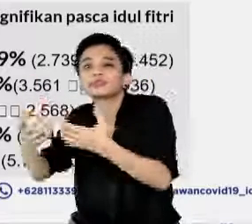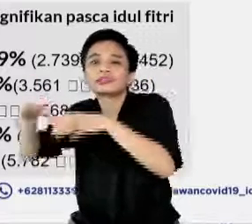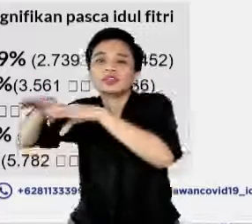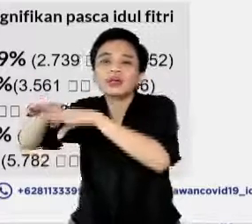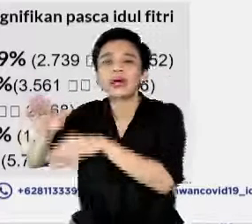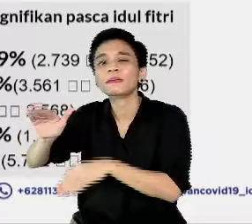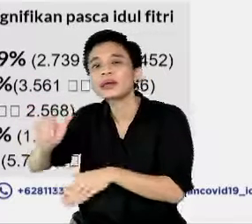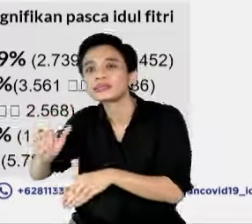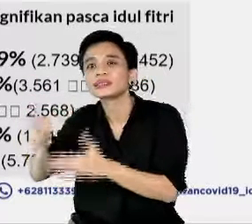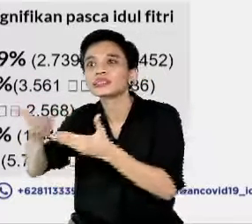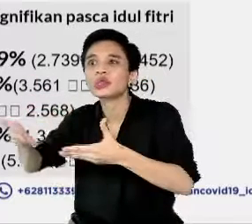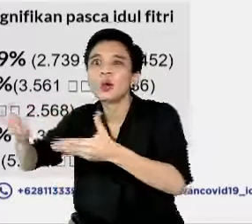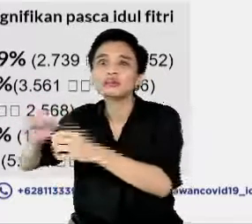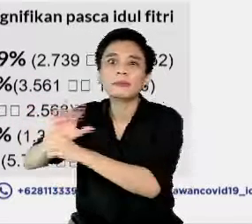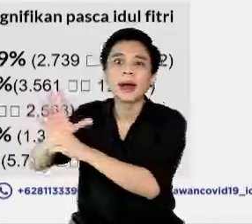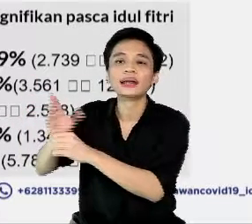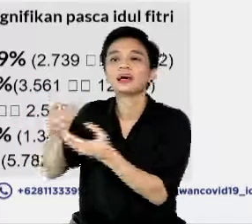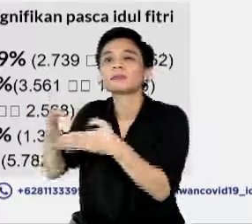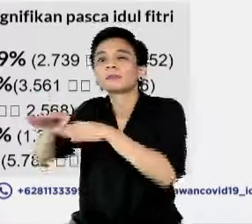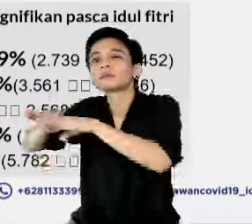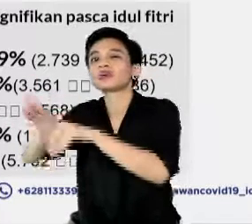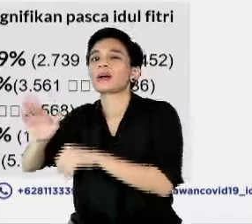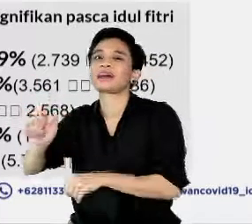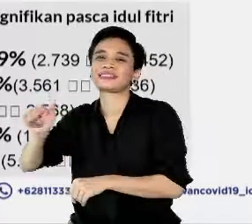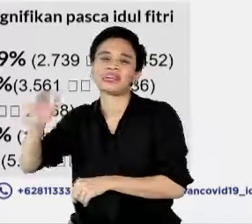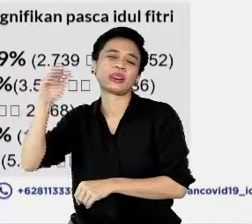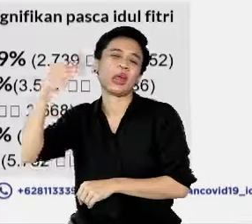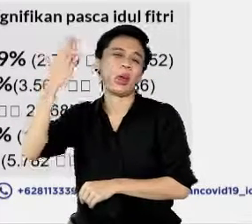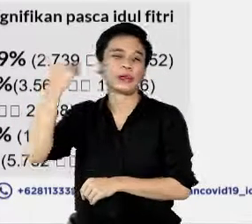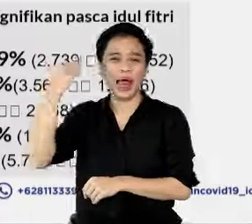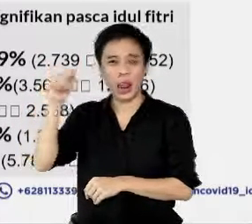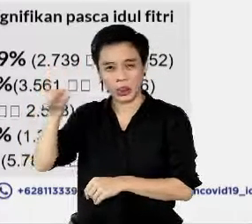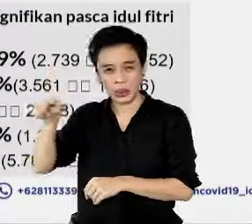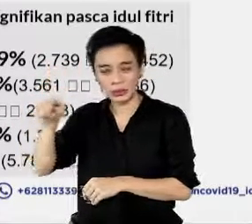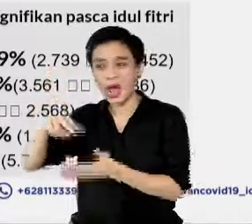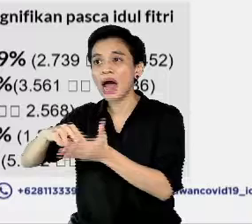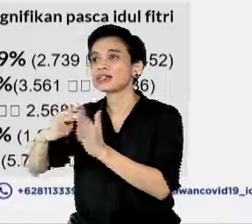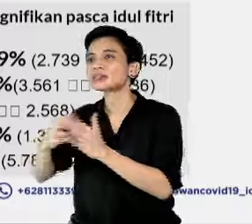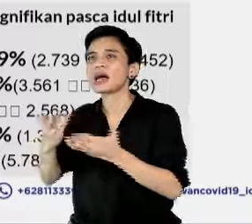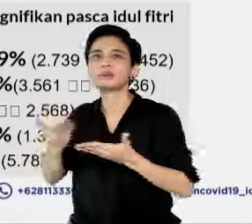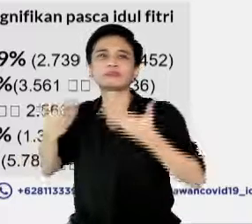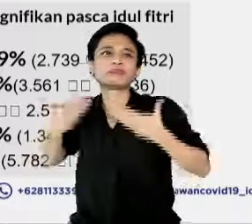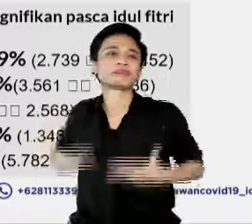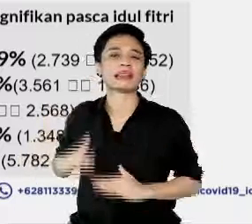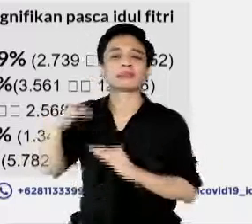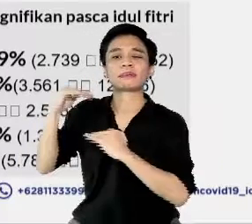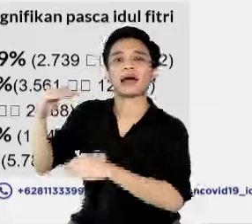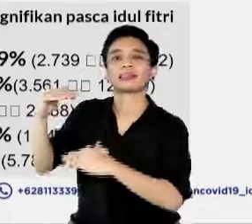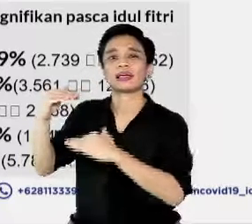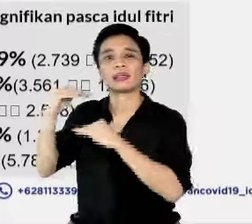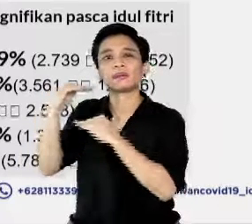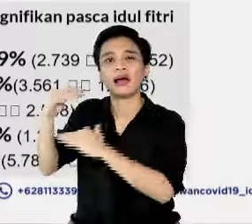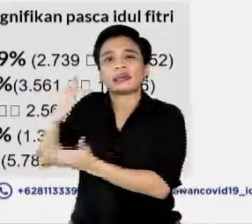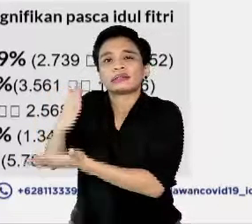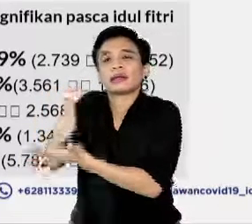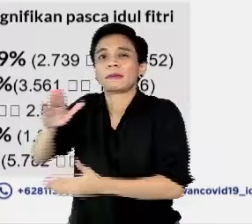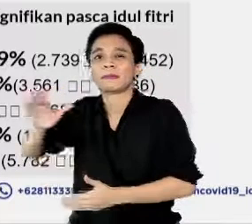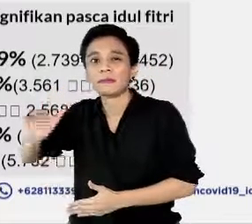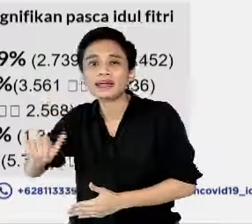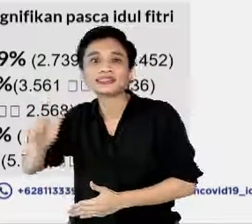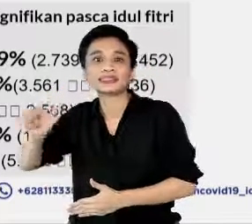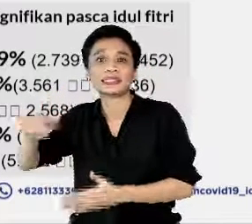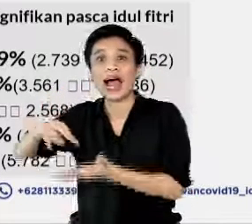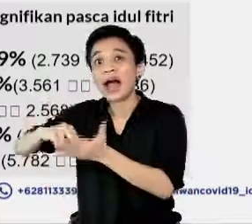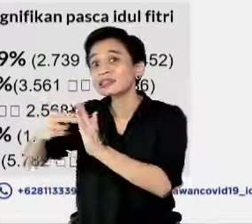situasi dalam melakukan penanganan konflik 19 yang tentunya masih serba terbatas keadaan ini dapat memicu